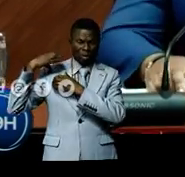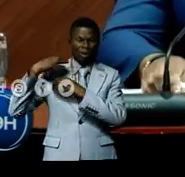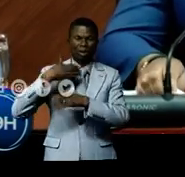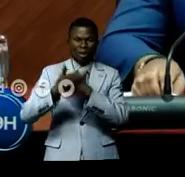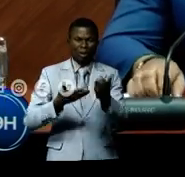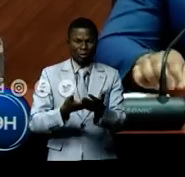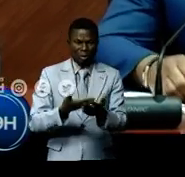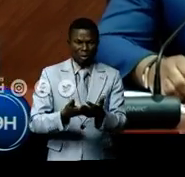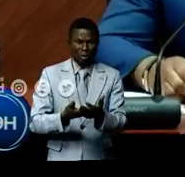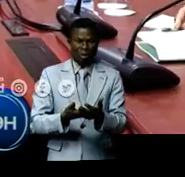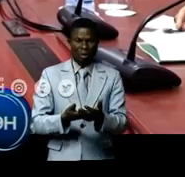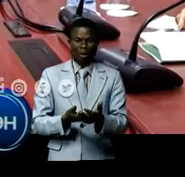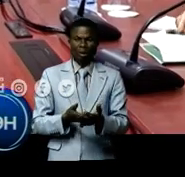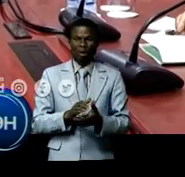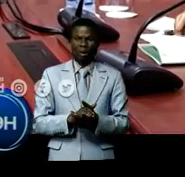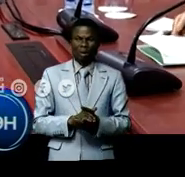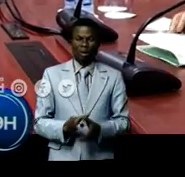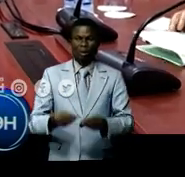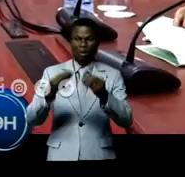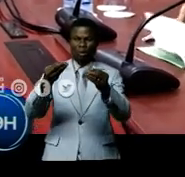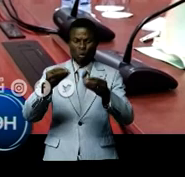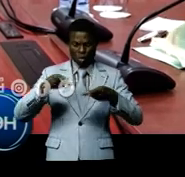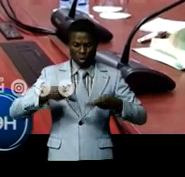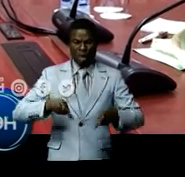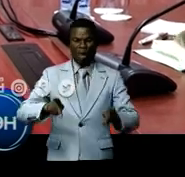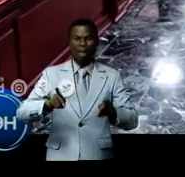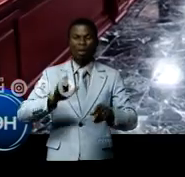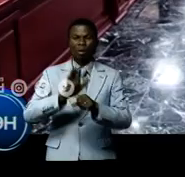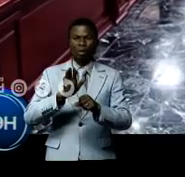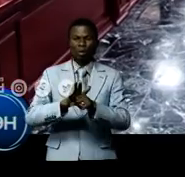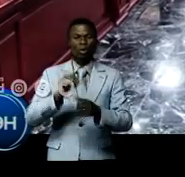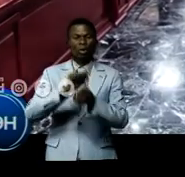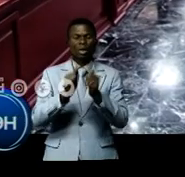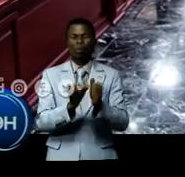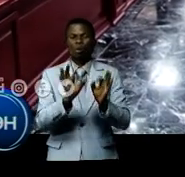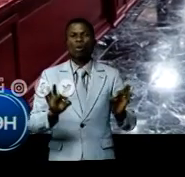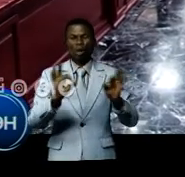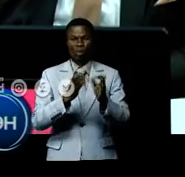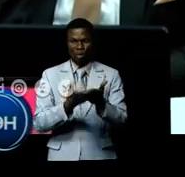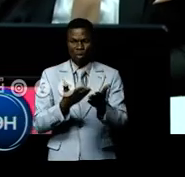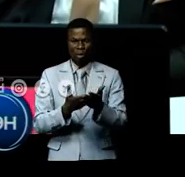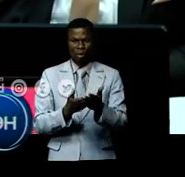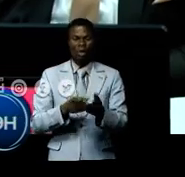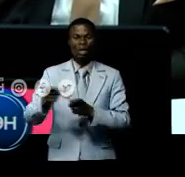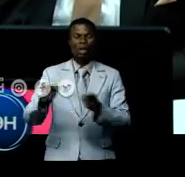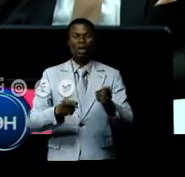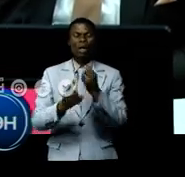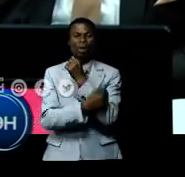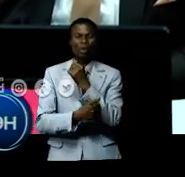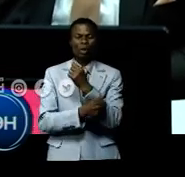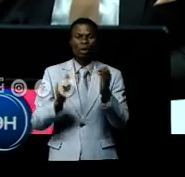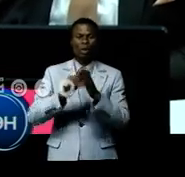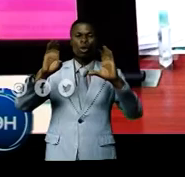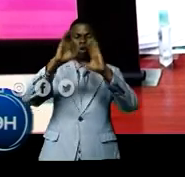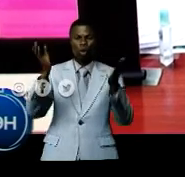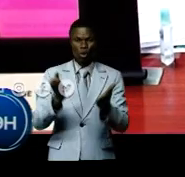en actes, s'est installé et donné le temps des discussions autour de questions essentielles liées à la gestion du pays. Outre la communication